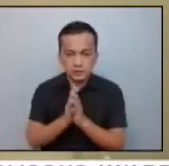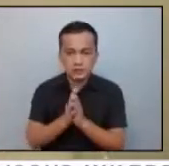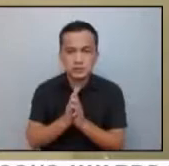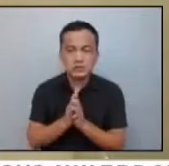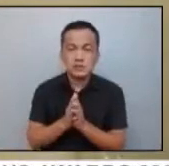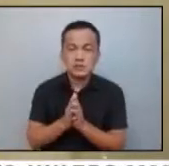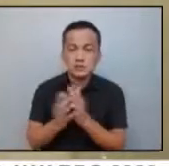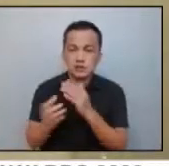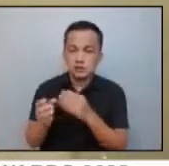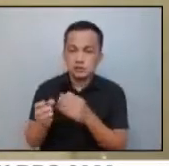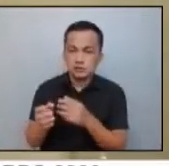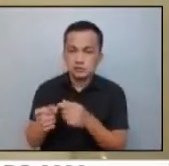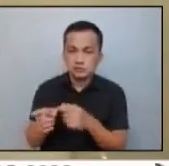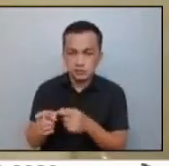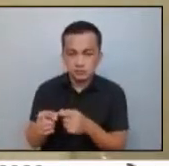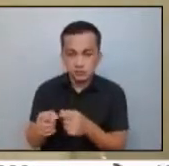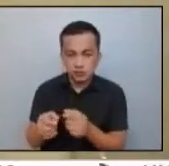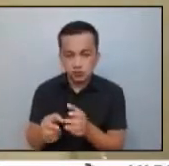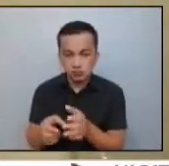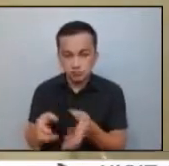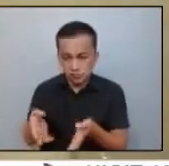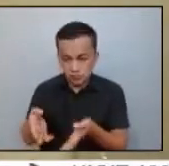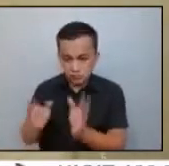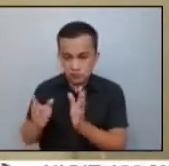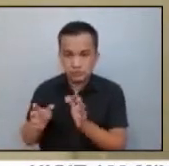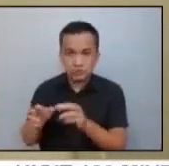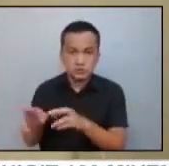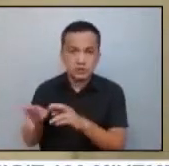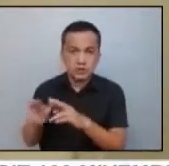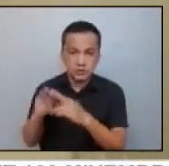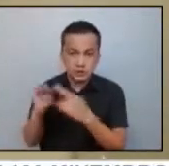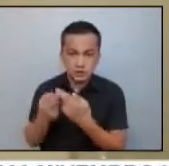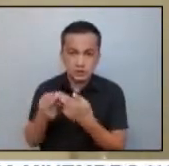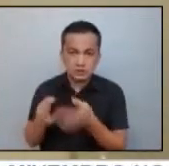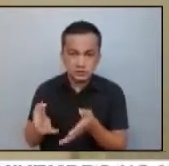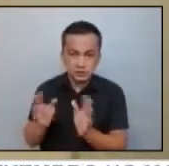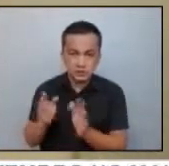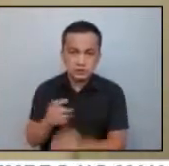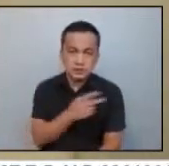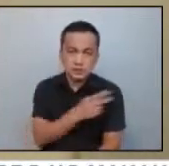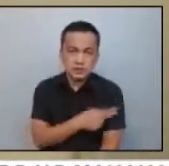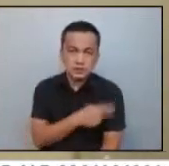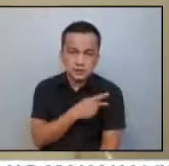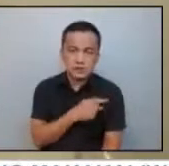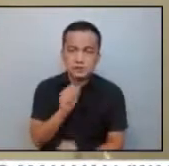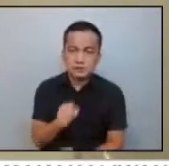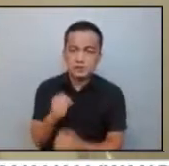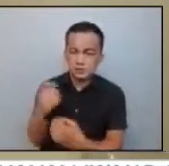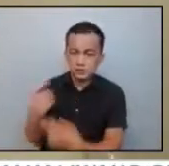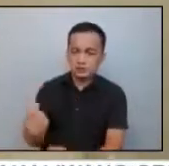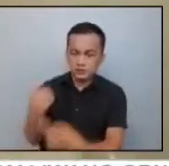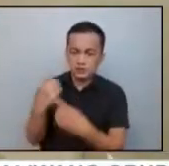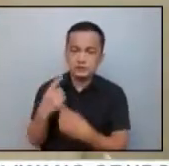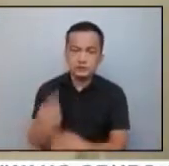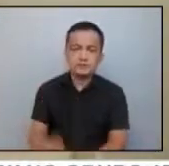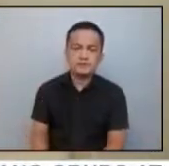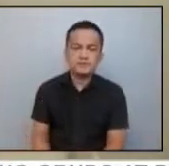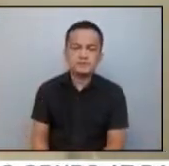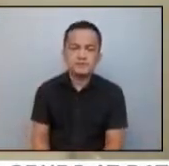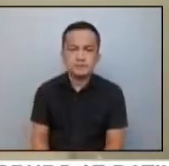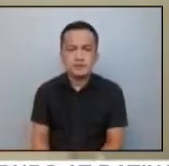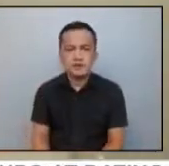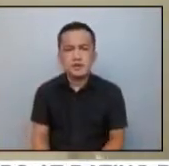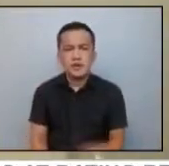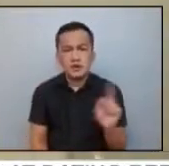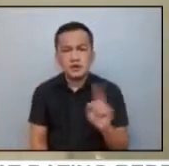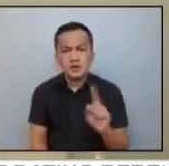relative, kung kayo po ba ay papayag na ang inyo pong pasyente ay makapag-donate, no. Ano po ang mga pwedeng i-donate